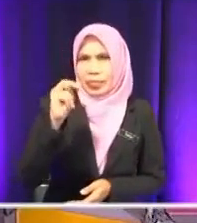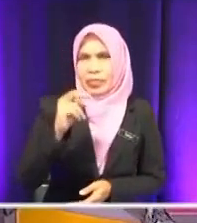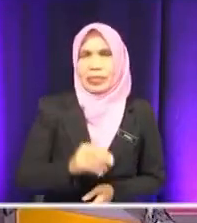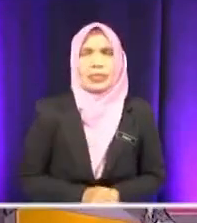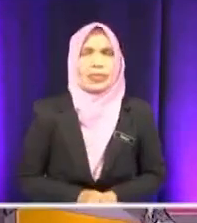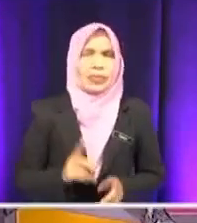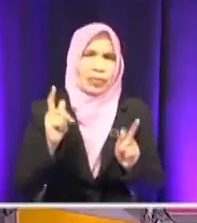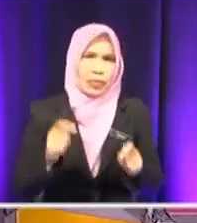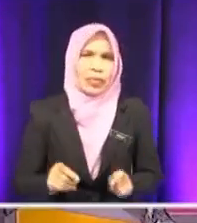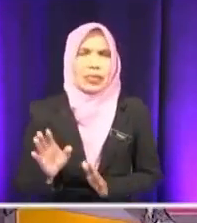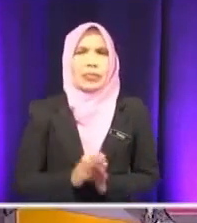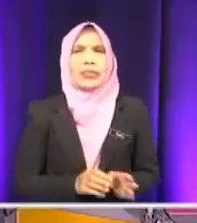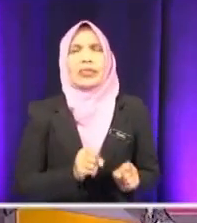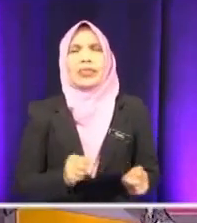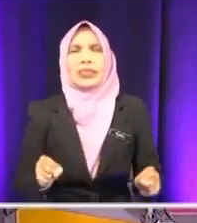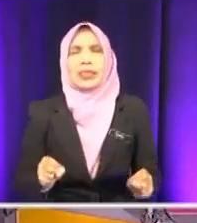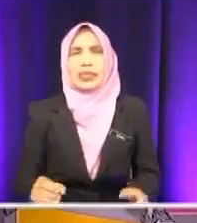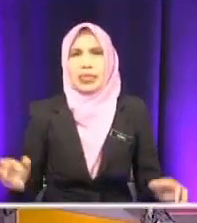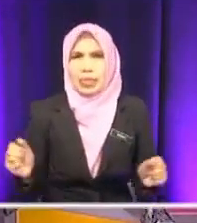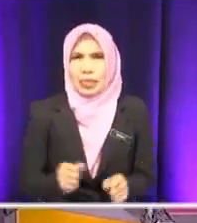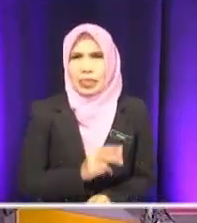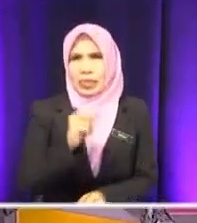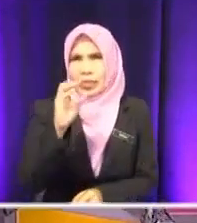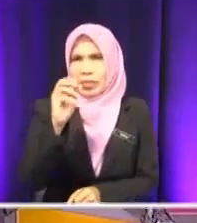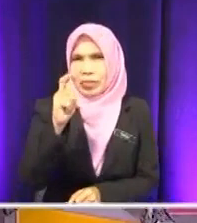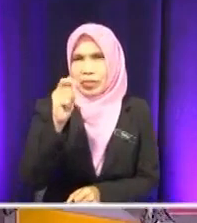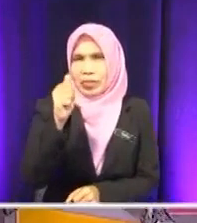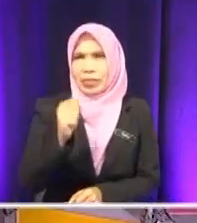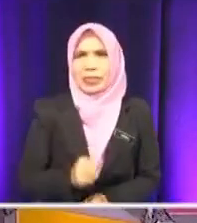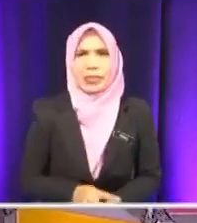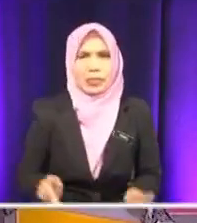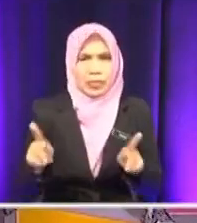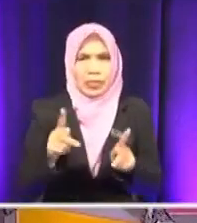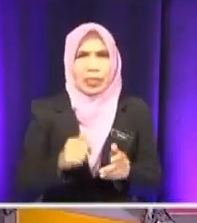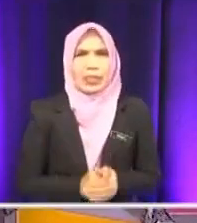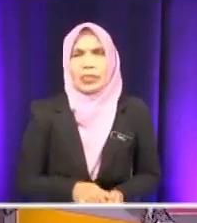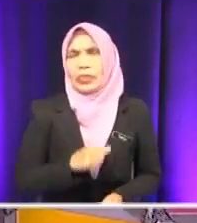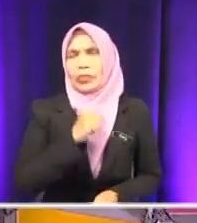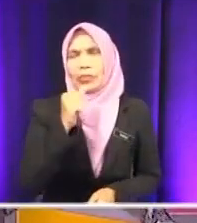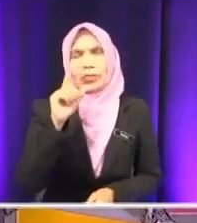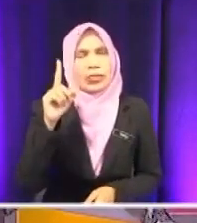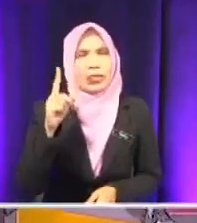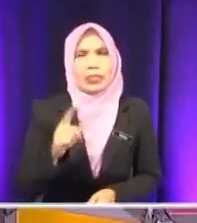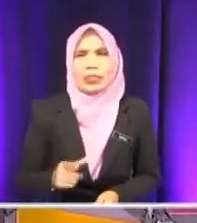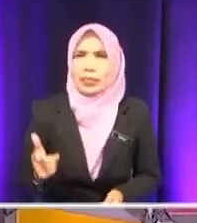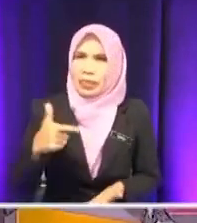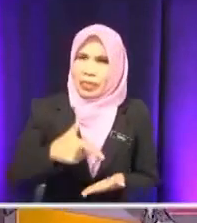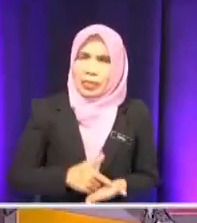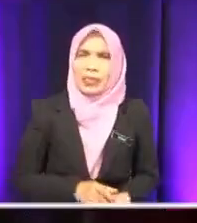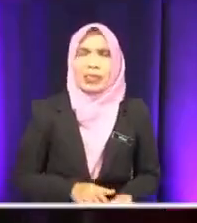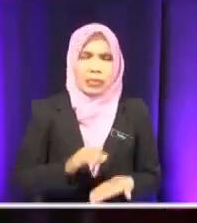bersedia dengan nota-nota dengan nota nota penting ya bukan lagi membaca buku teks oke